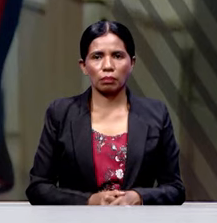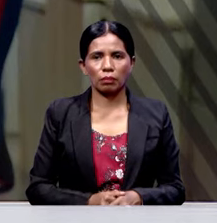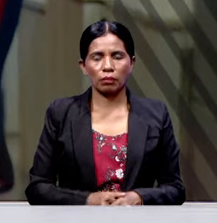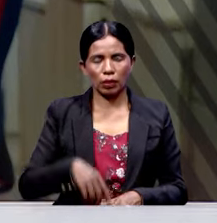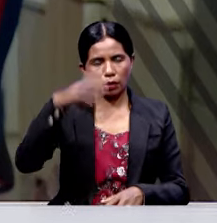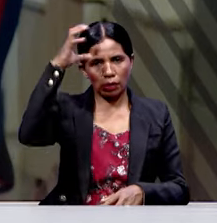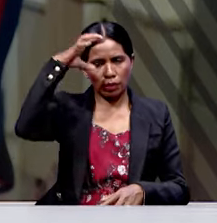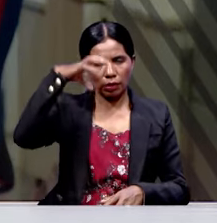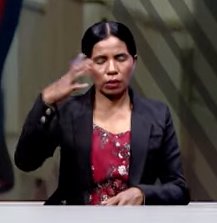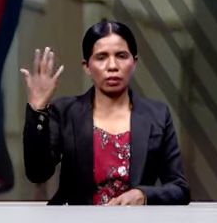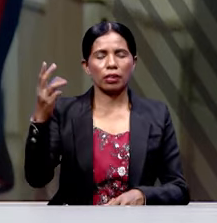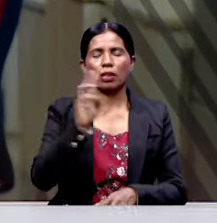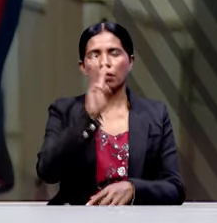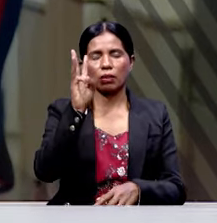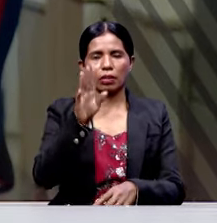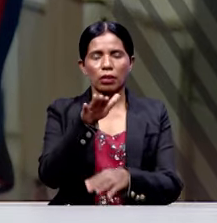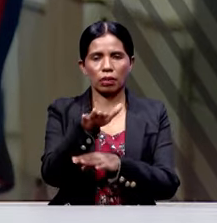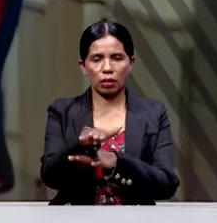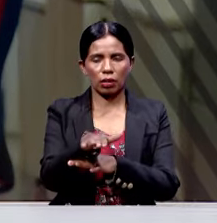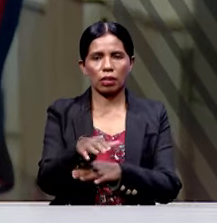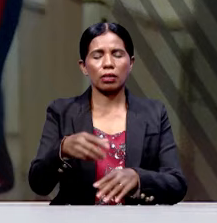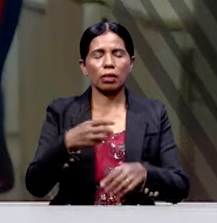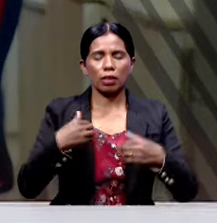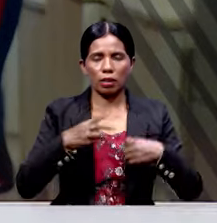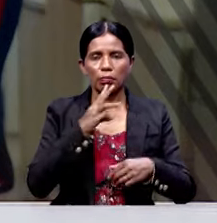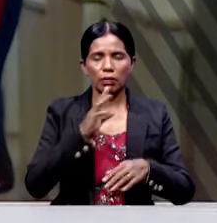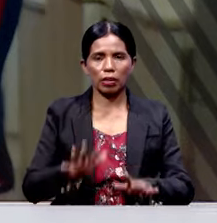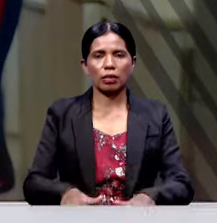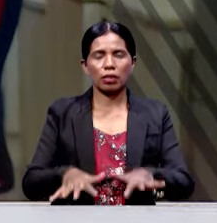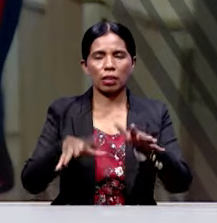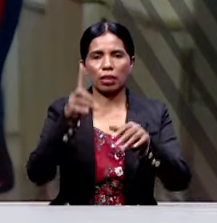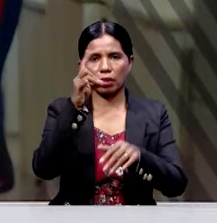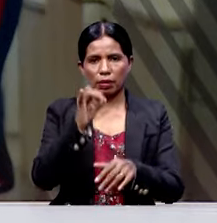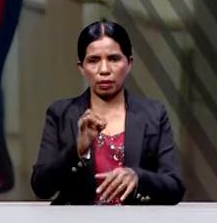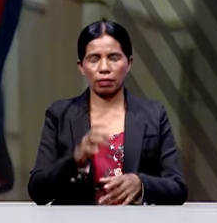udang nabi akontese iha kuarta lokraik hamusu inu dasaung iha sidadi dileh.